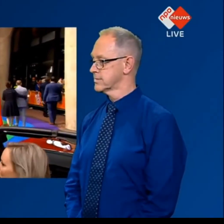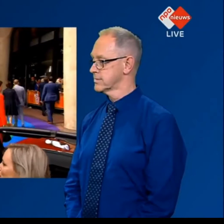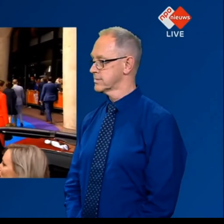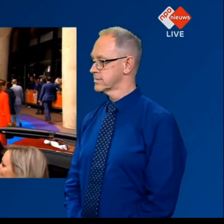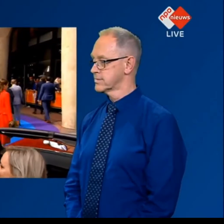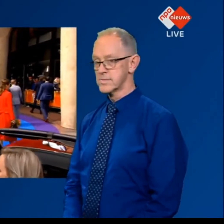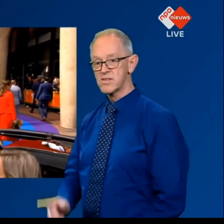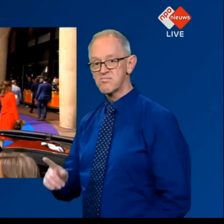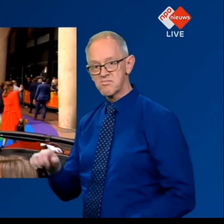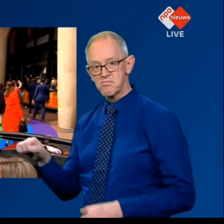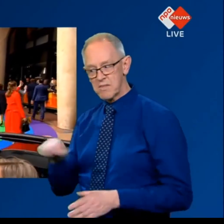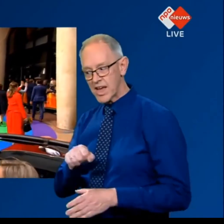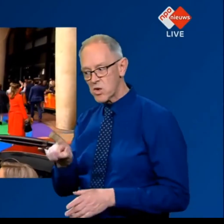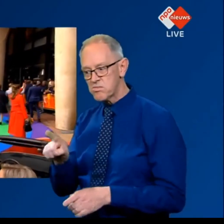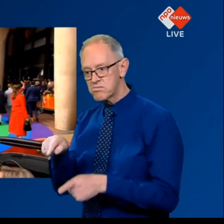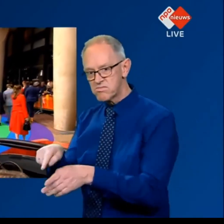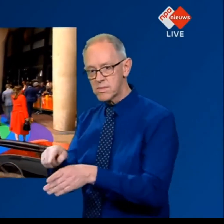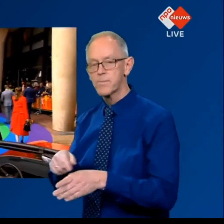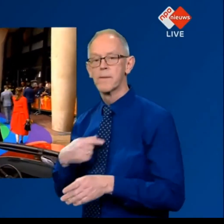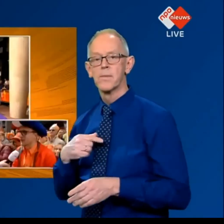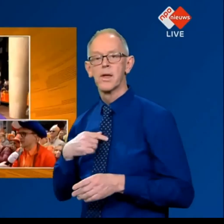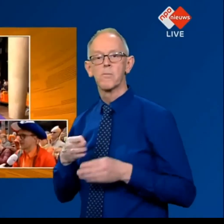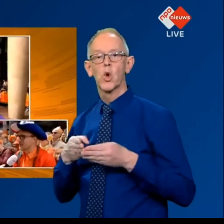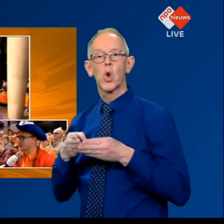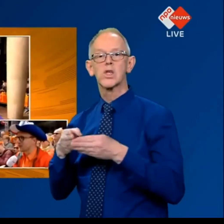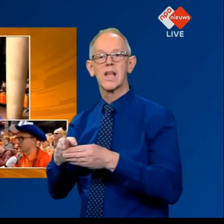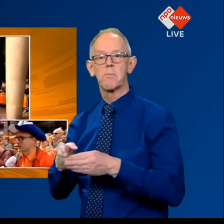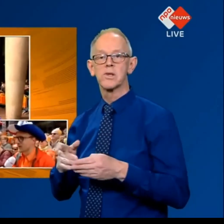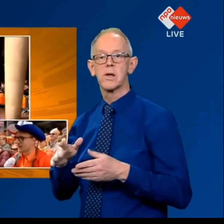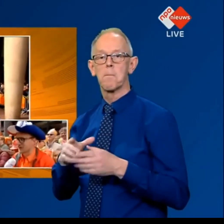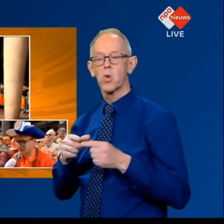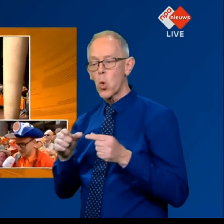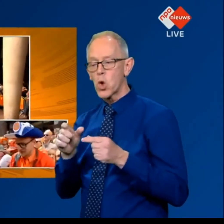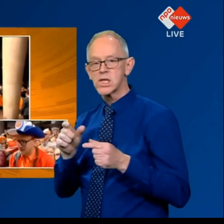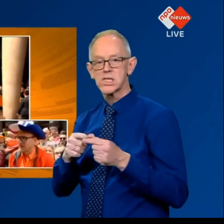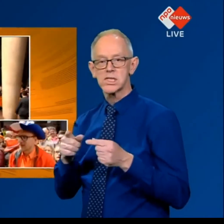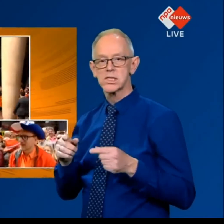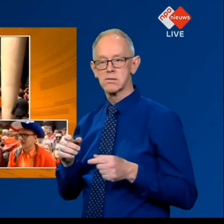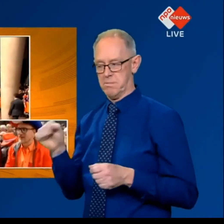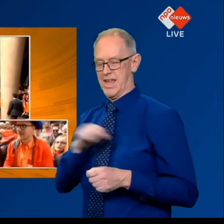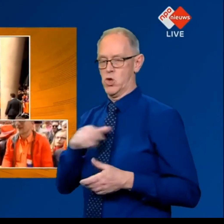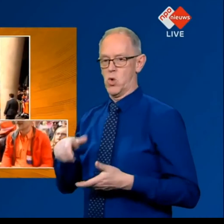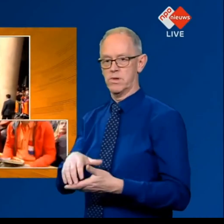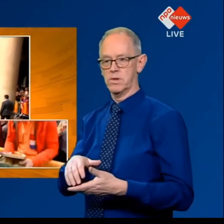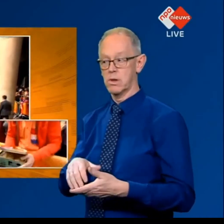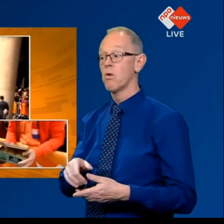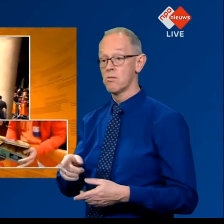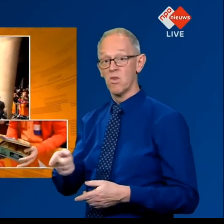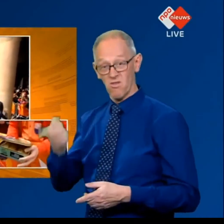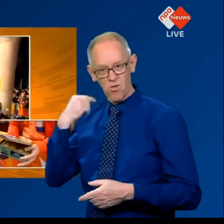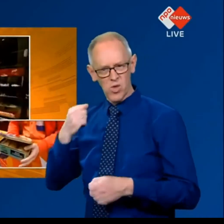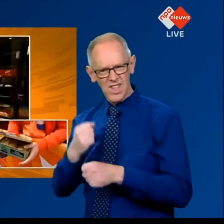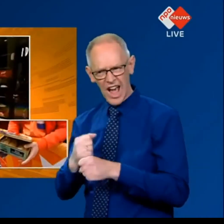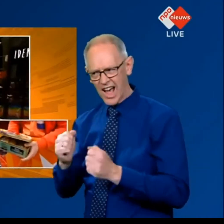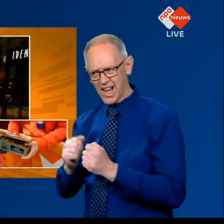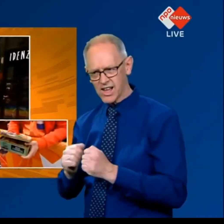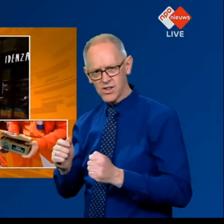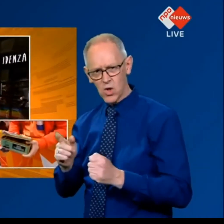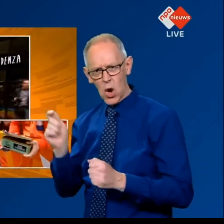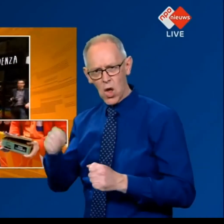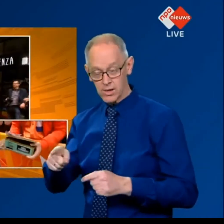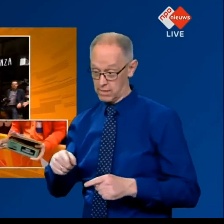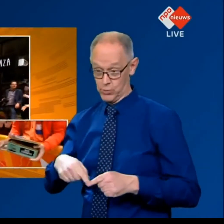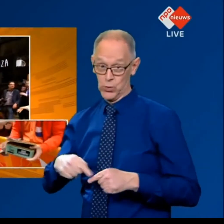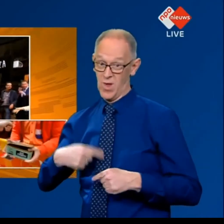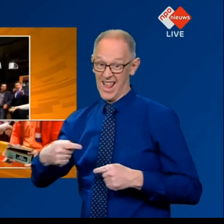heeft u bij zich? Ik heb Rotterdamse maasstroompjes bij me, Rotterdamse koekjes. En vorig jaar is het gelukt, geloof ik, hè? Ja, ja, eigenlijk tot nu toe elk